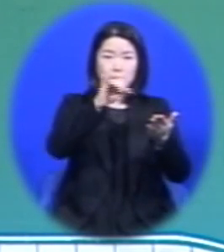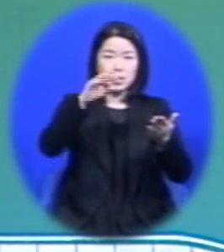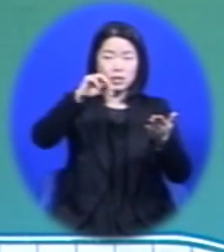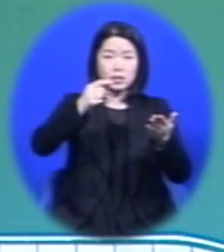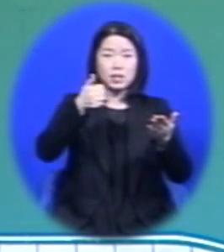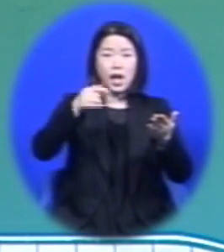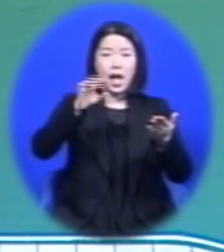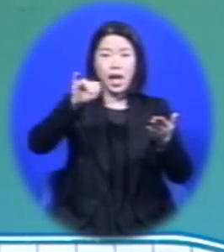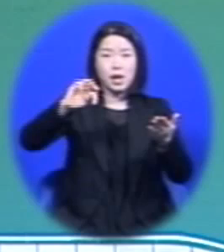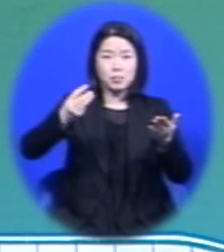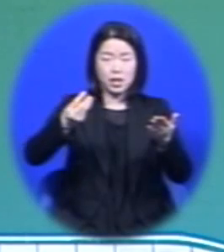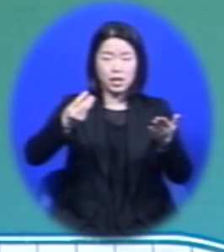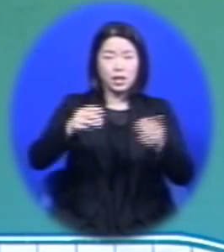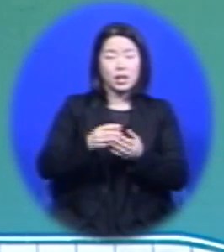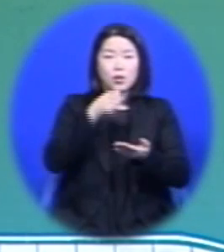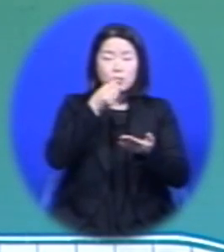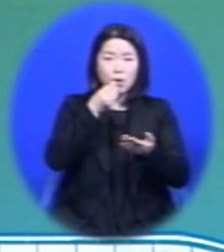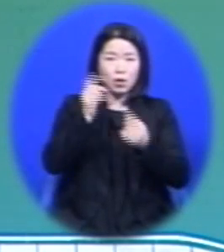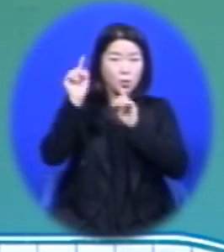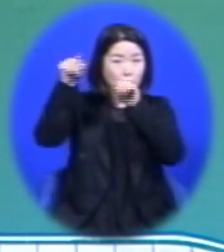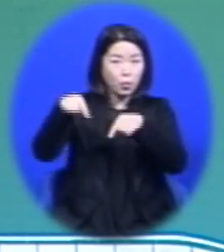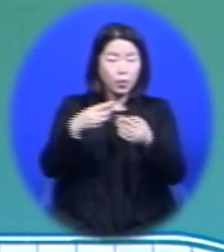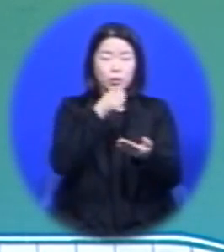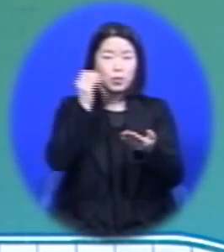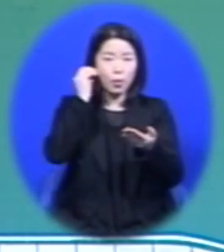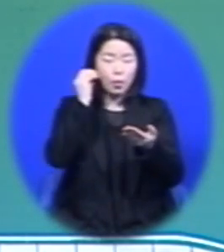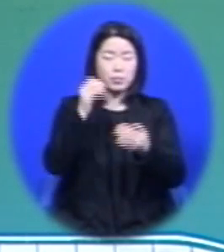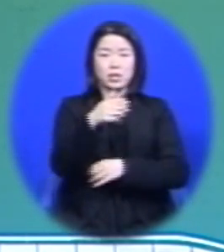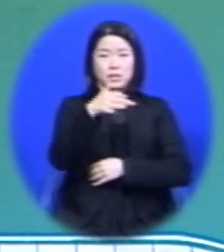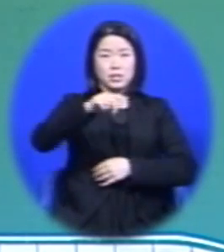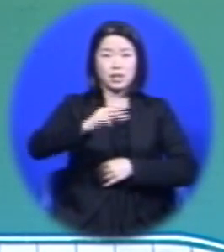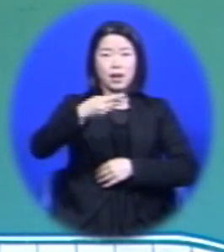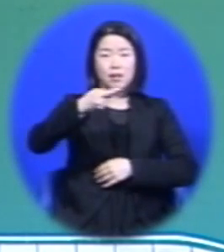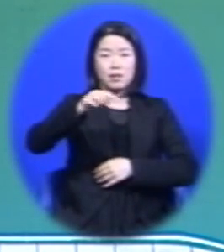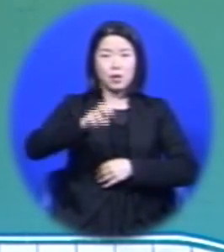컬럼, Going Home이라고 하는 컬럼에 나온 이야기입니다.